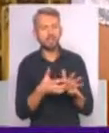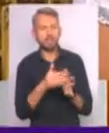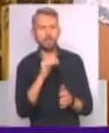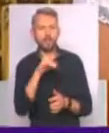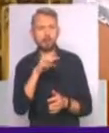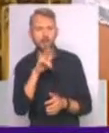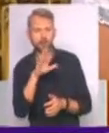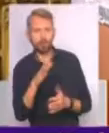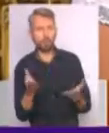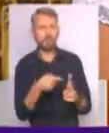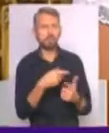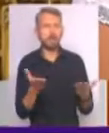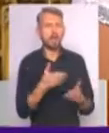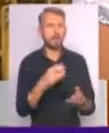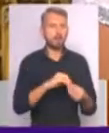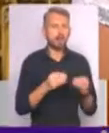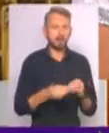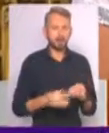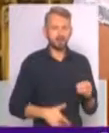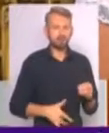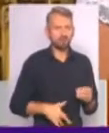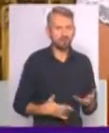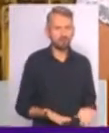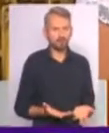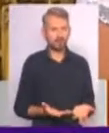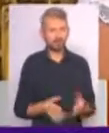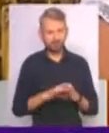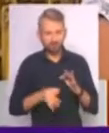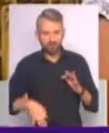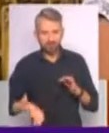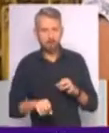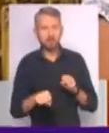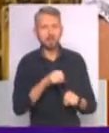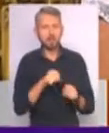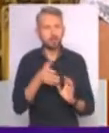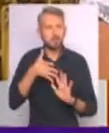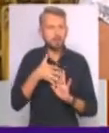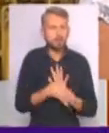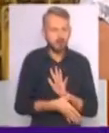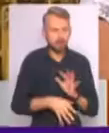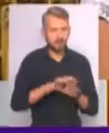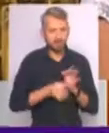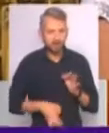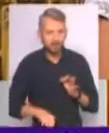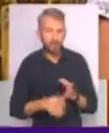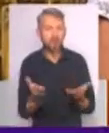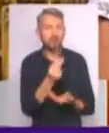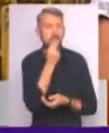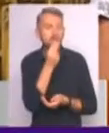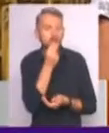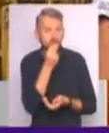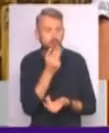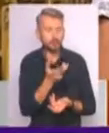либо якісь проблеми зі стінкою кишечника, нарушена проницаємость кишечника, тот или иной продукт